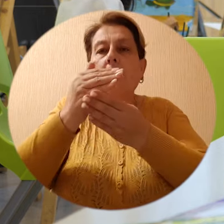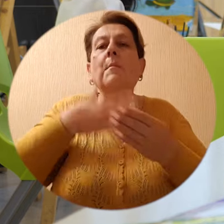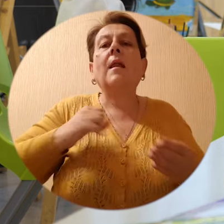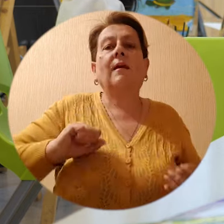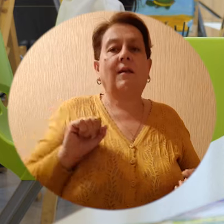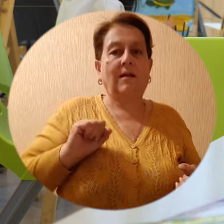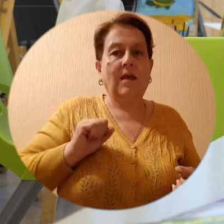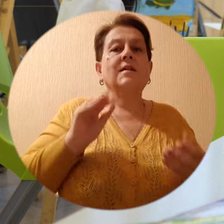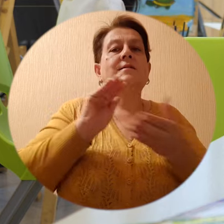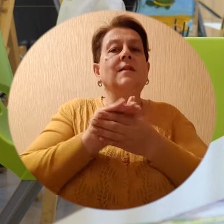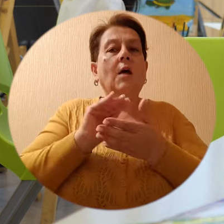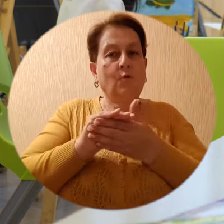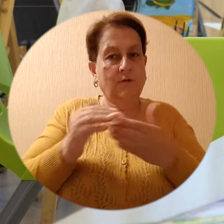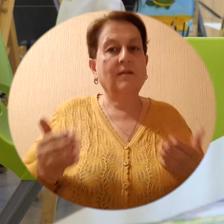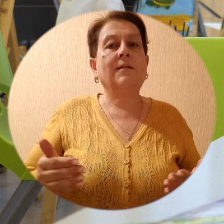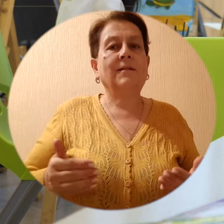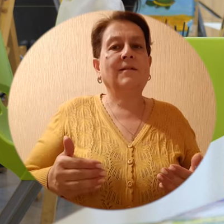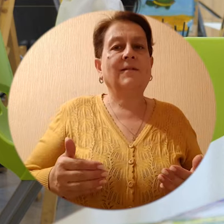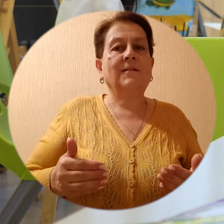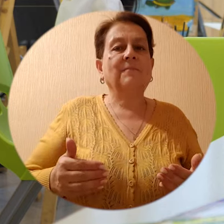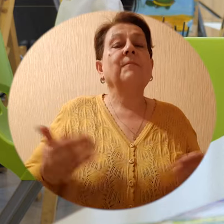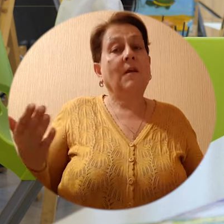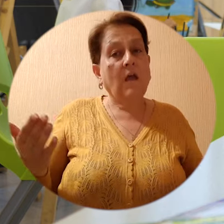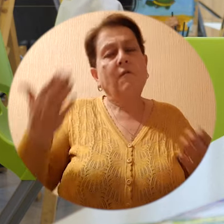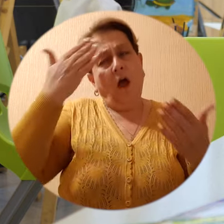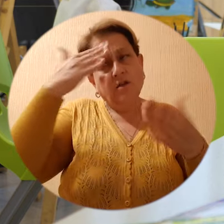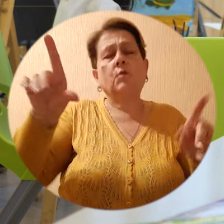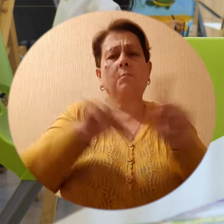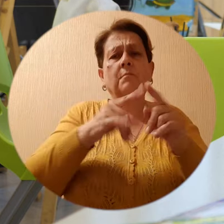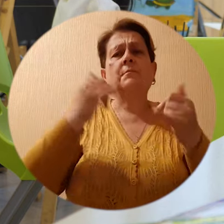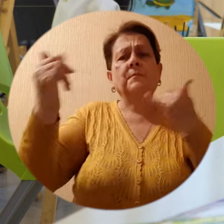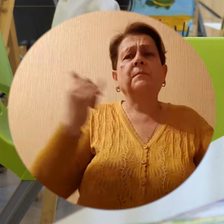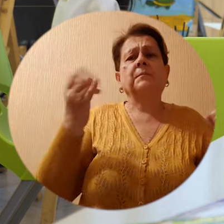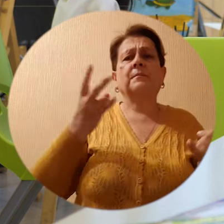մեր ընկերներին, ծանոթներին, չէ՞, և նաև անծանոթներին։